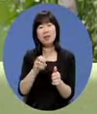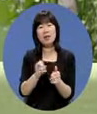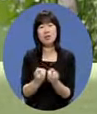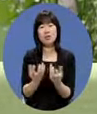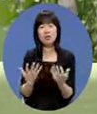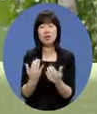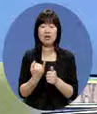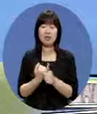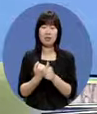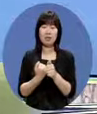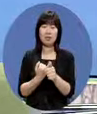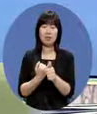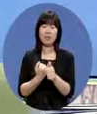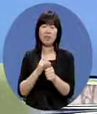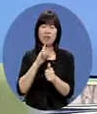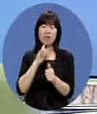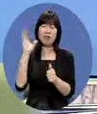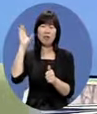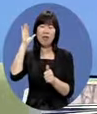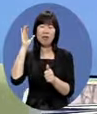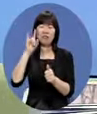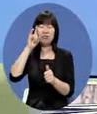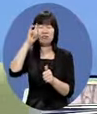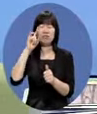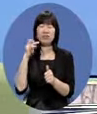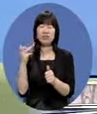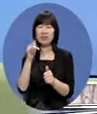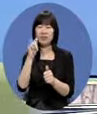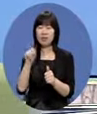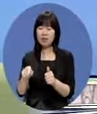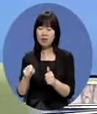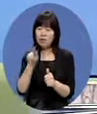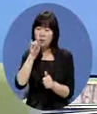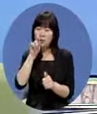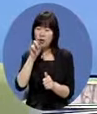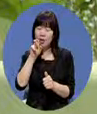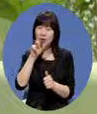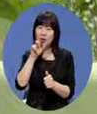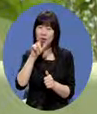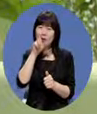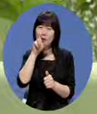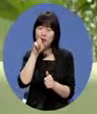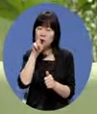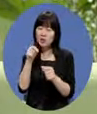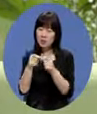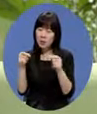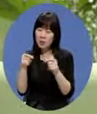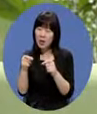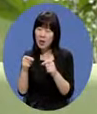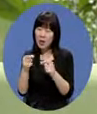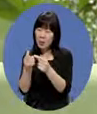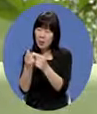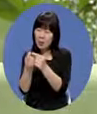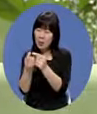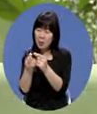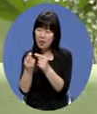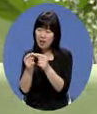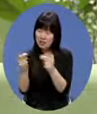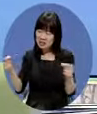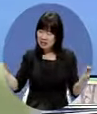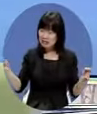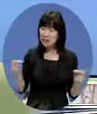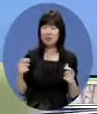거거든요. 남편들은 그런 거면 스트레스 많이 받아요. 그렇죠. 이게 쥐꼬리냐? 너는 네 쥐꼬리는 이렇게 기냐? 막 이러면서 이제 싸우잖아요. 아니, 왜냐면